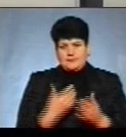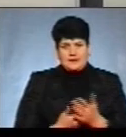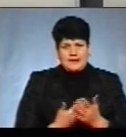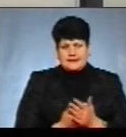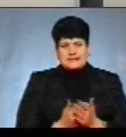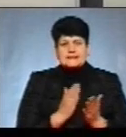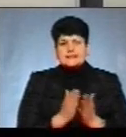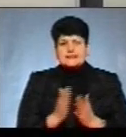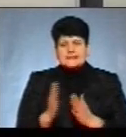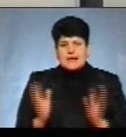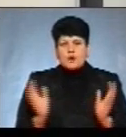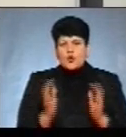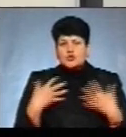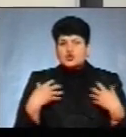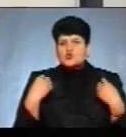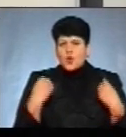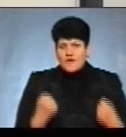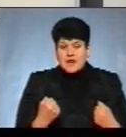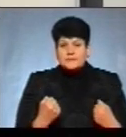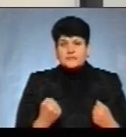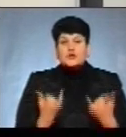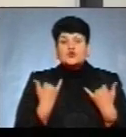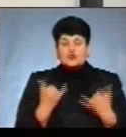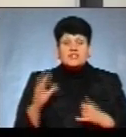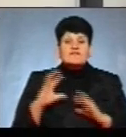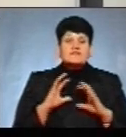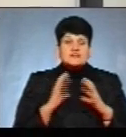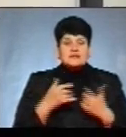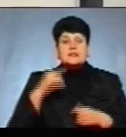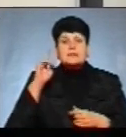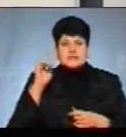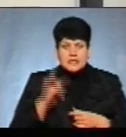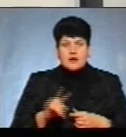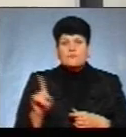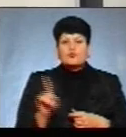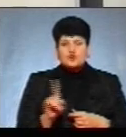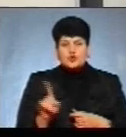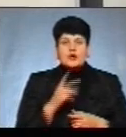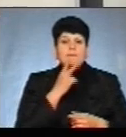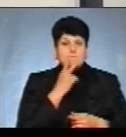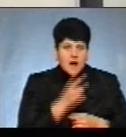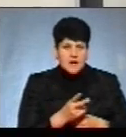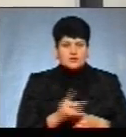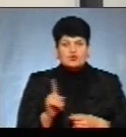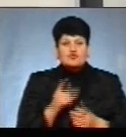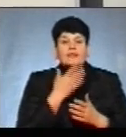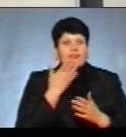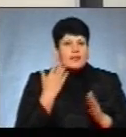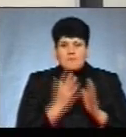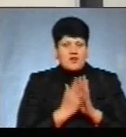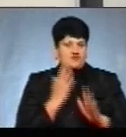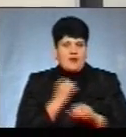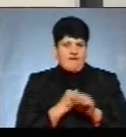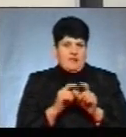моделі системи взагалі охорони здоров'я. Тому що сьогодні в світі ми знаємо, що ми бачимо, що взагалі немає